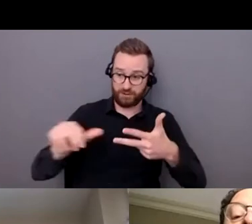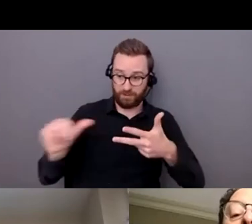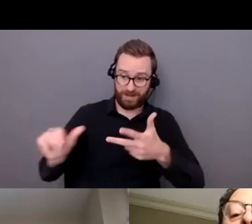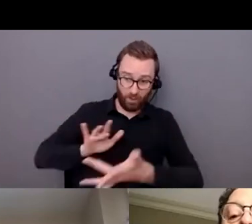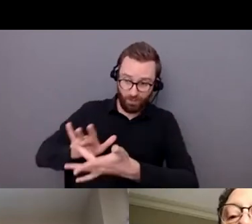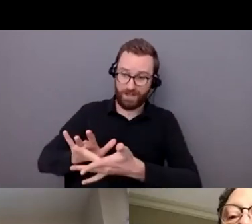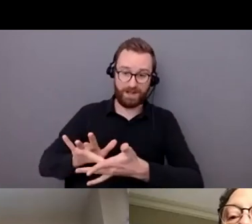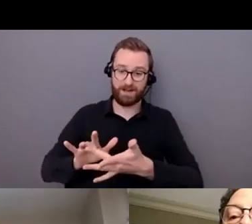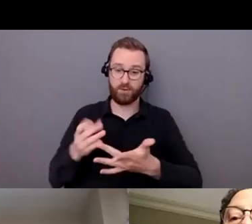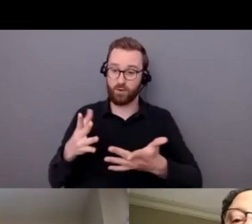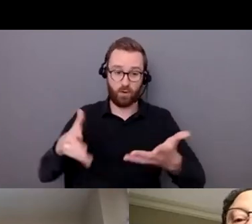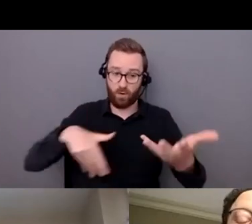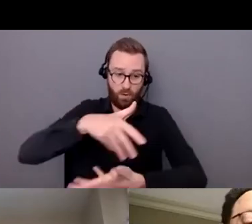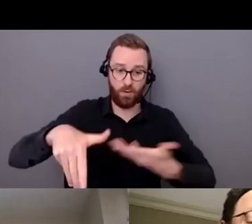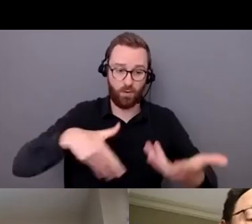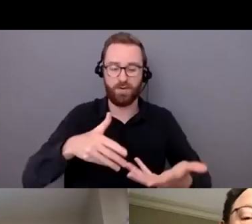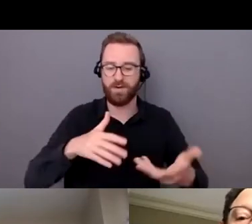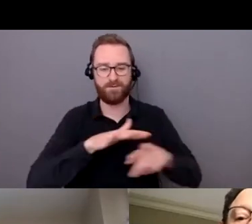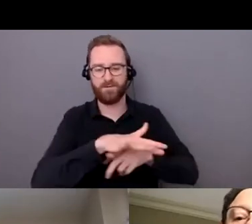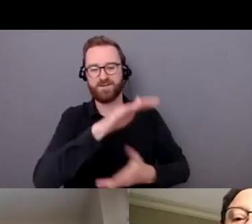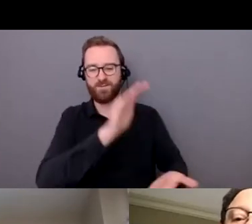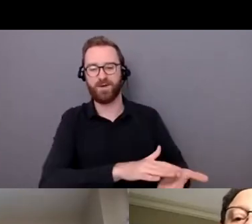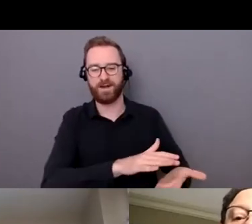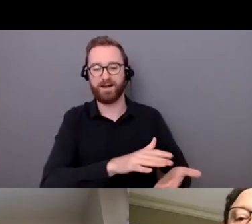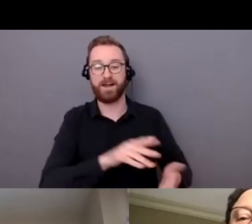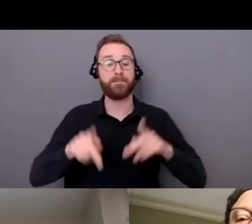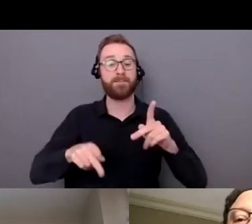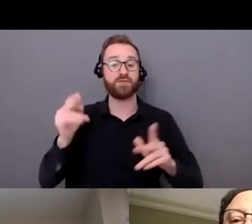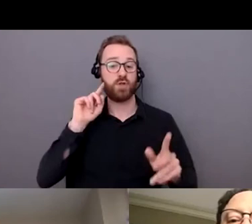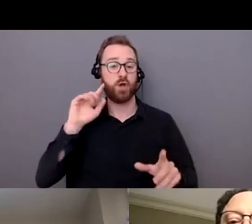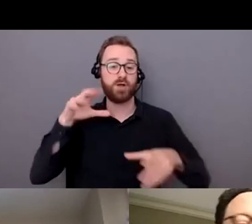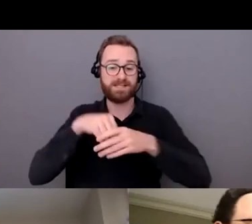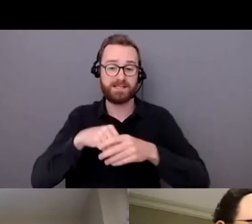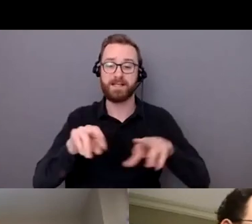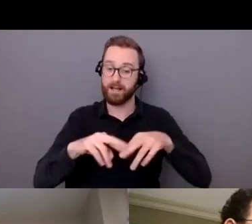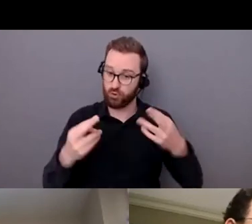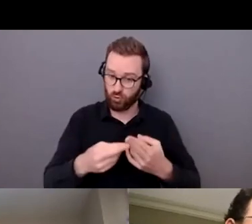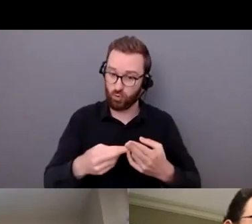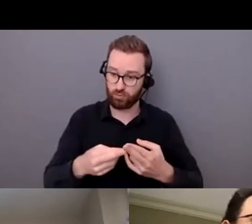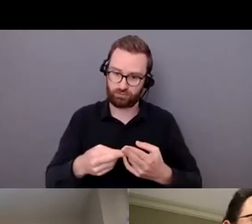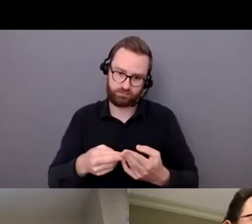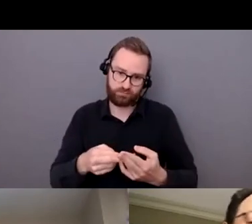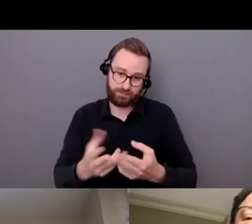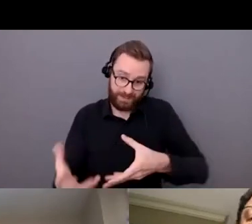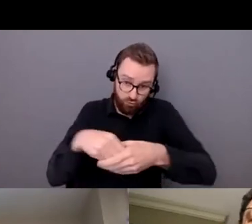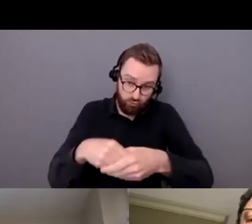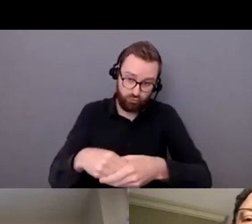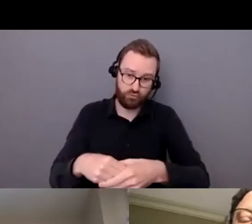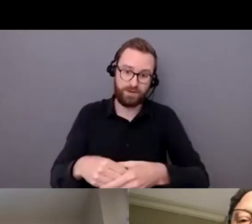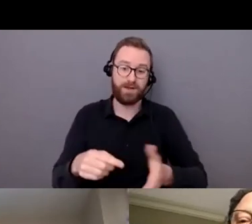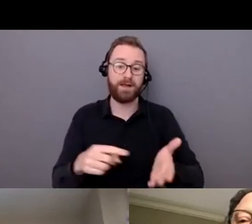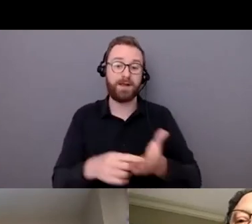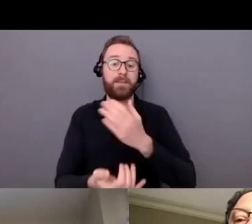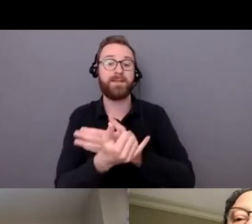ce moteur-là de changement. La personne autiste, on devra en tenir compte dans des réunions, on devra en tenir compte quand on la salue le